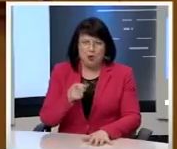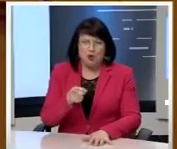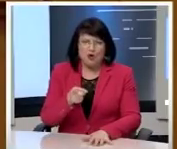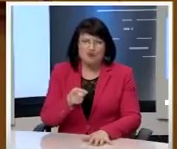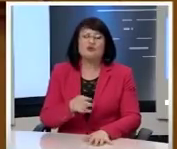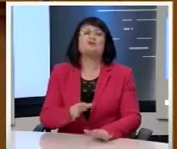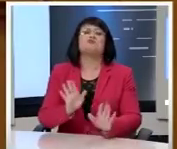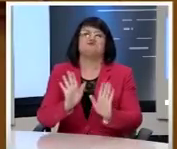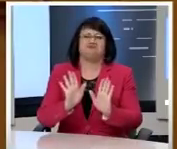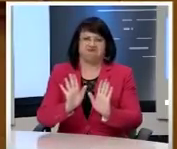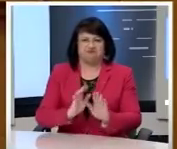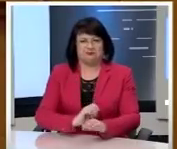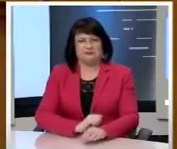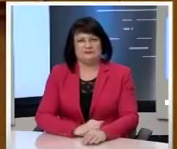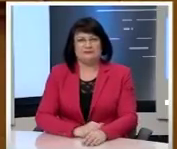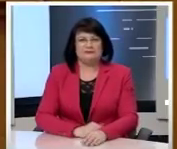δεν είστε ο μόνος.